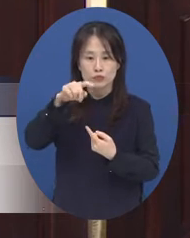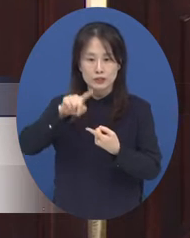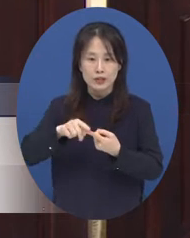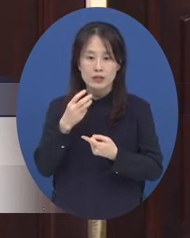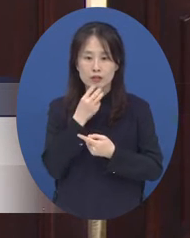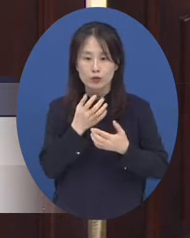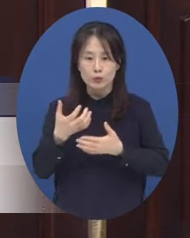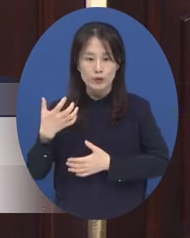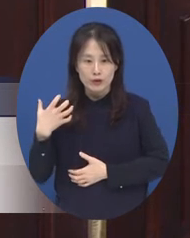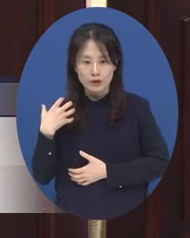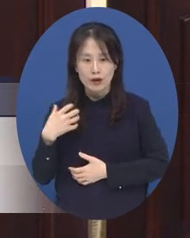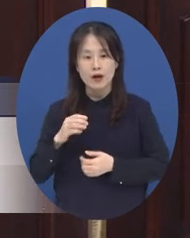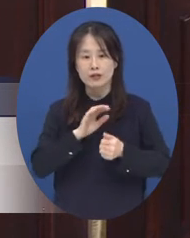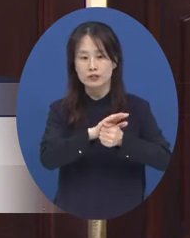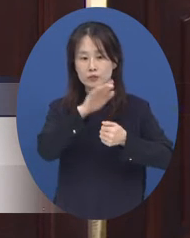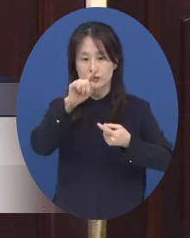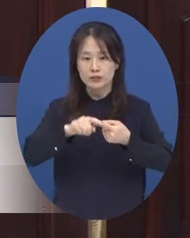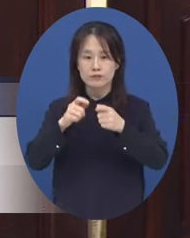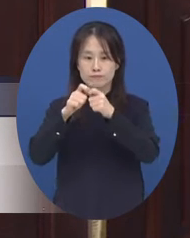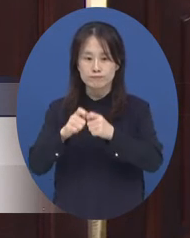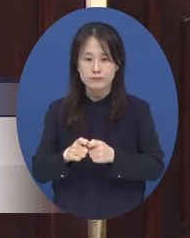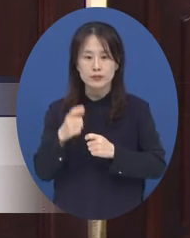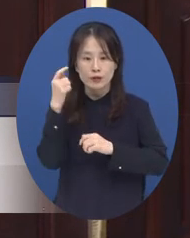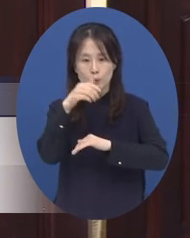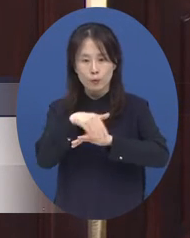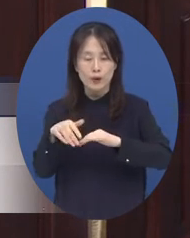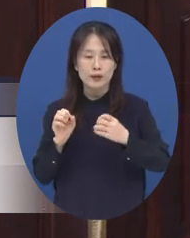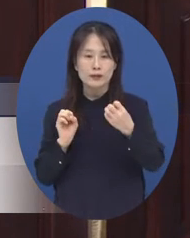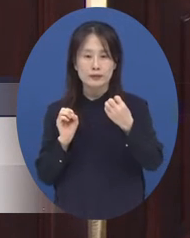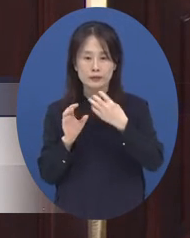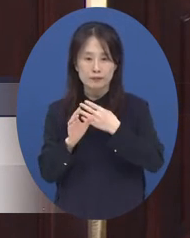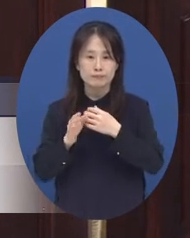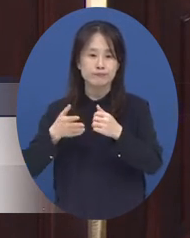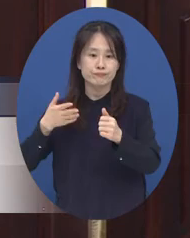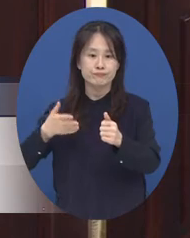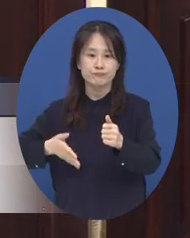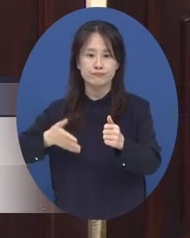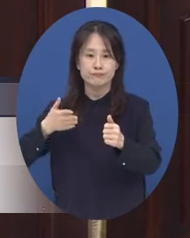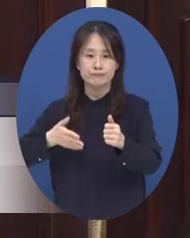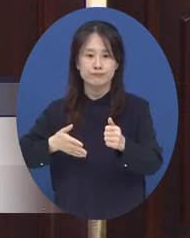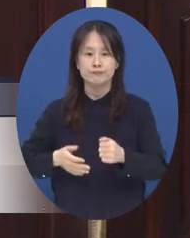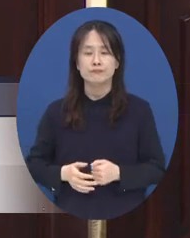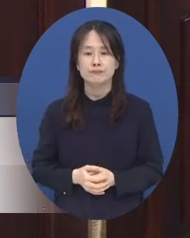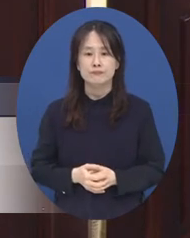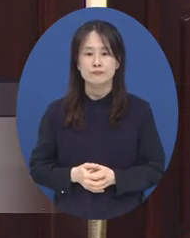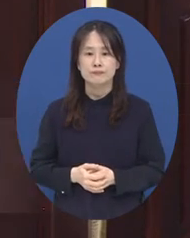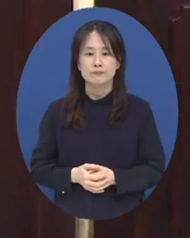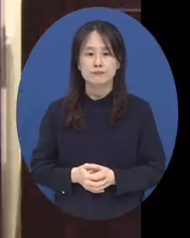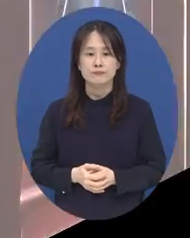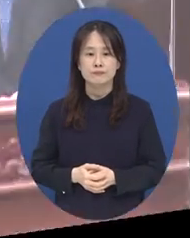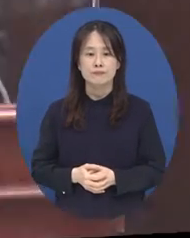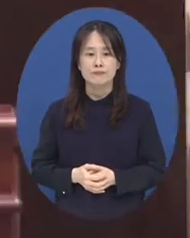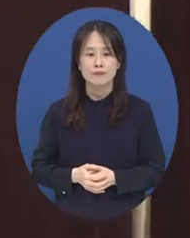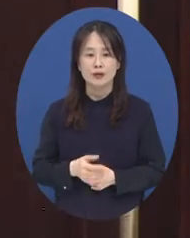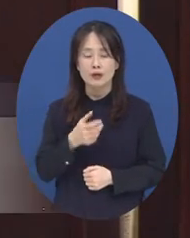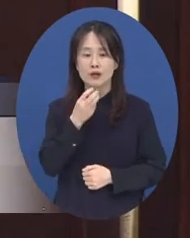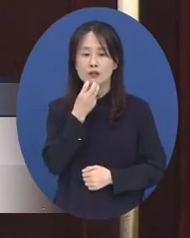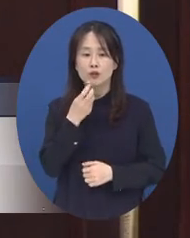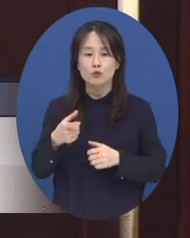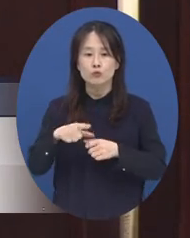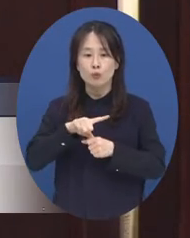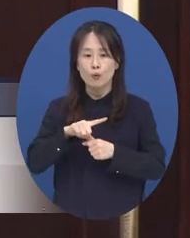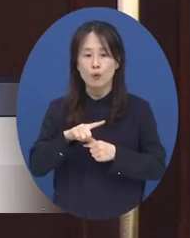운영에 대한 경기도 의 역할과 지원 등에 대한 구체적인 계획을 답변해 주시기 바랍니다 에